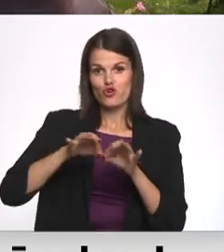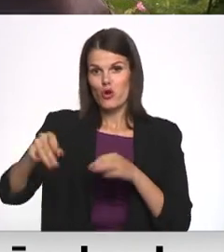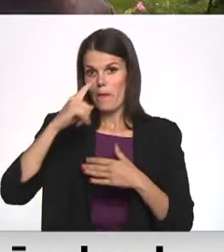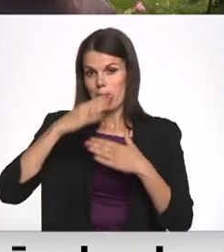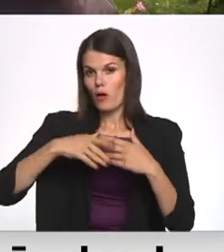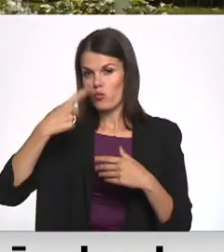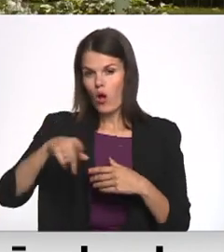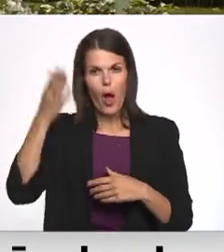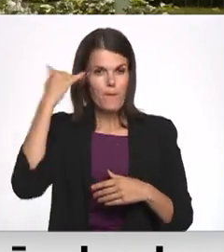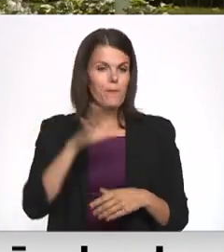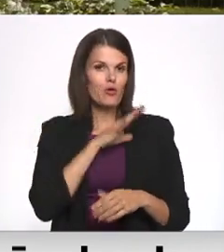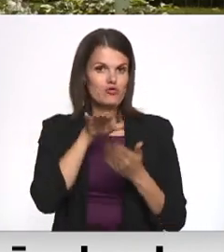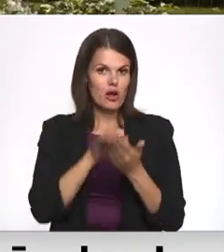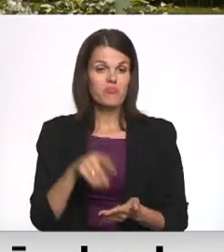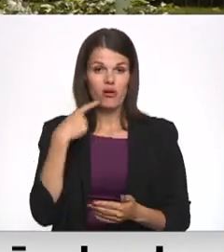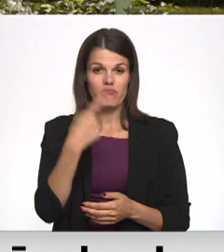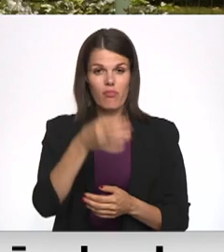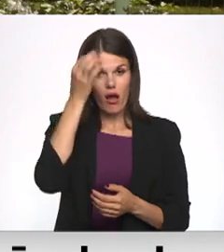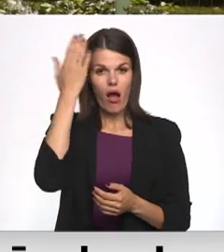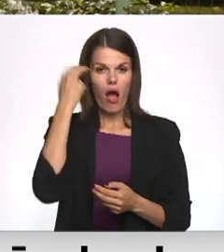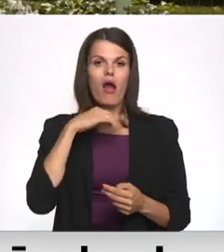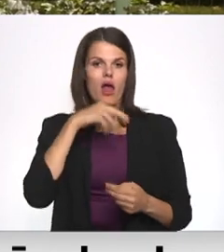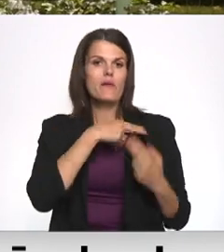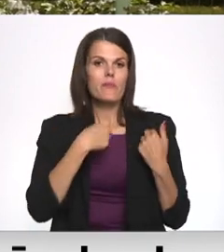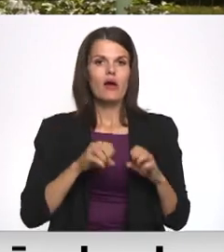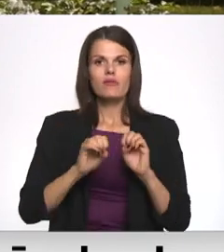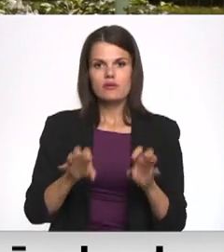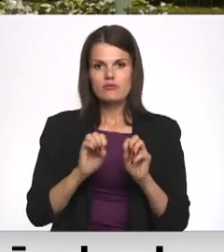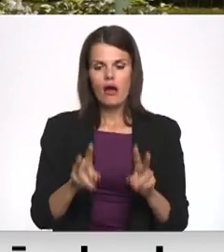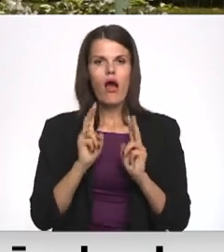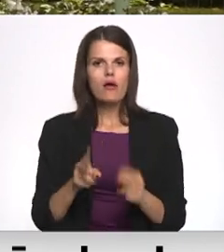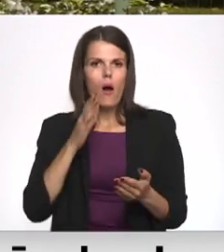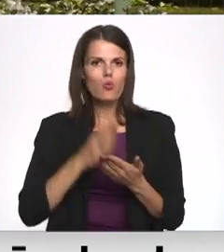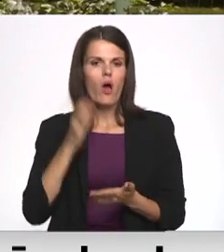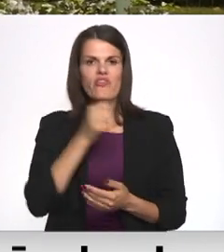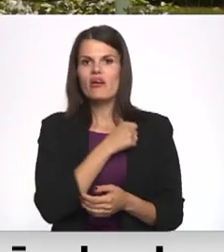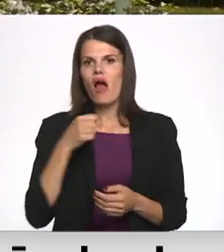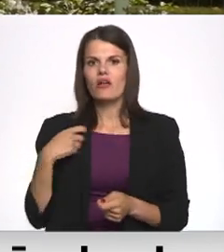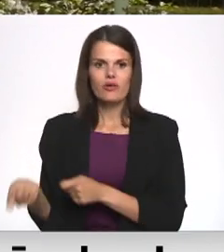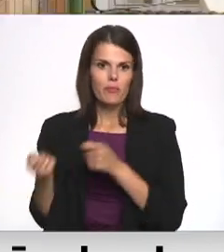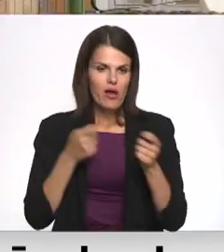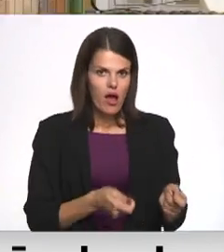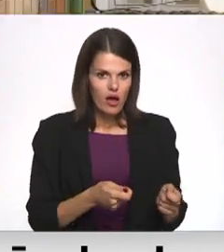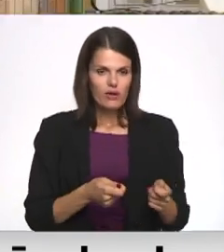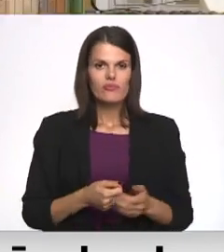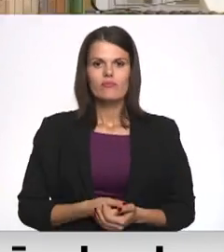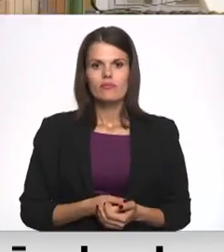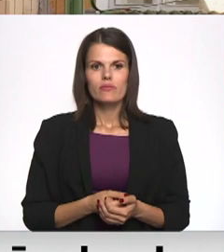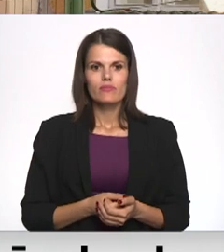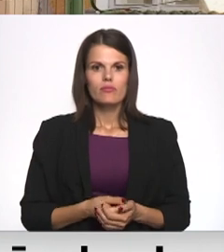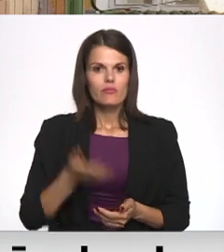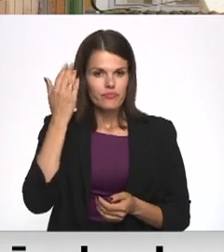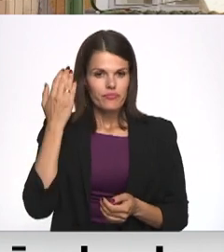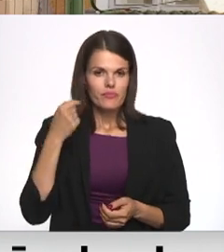bijušās kapsētas, atceras, ka savulaik klases biedri stāstījuši, kā notikusi karavīru pārbedīšana. Kā jau Staļina